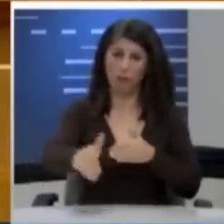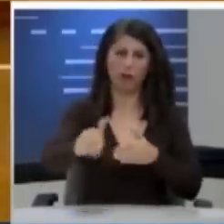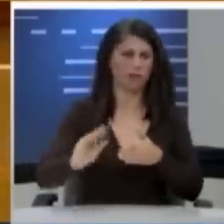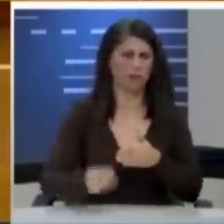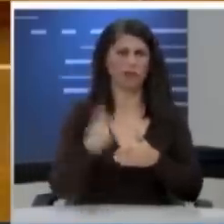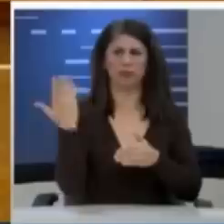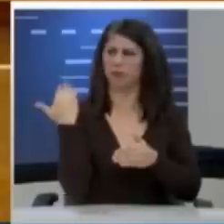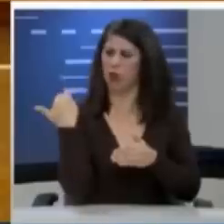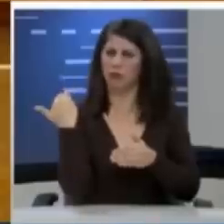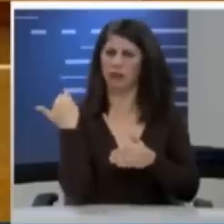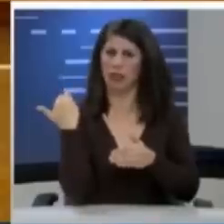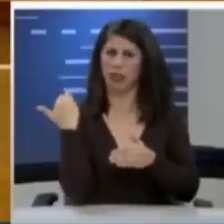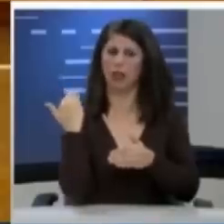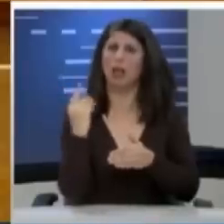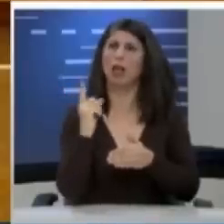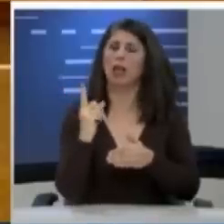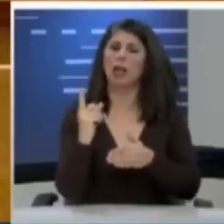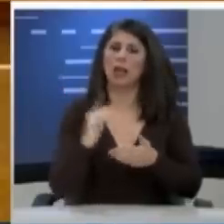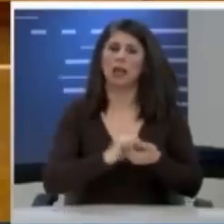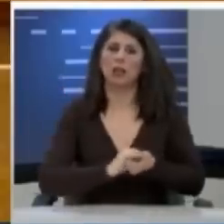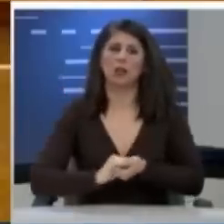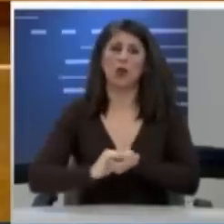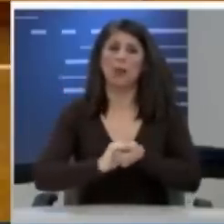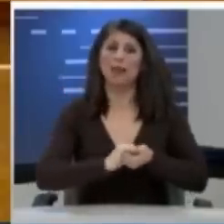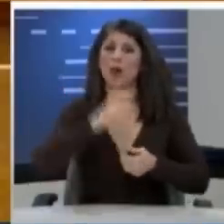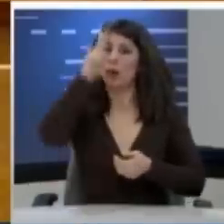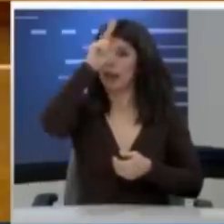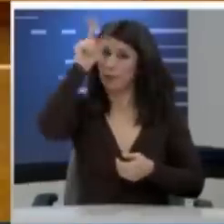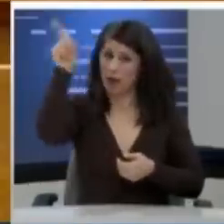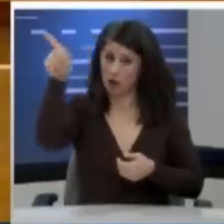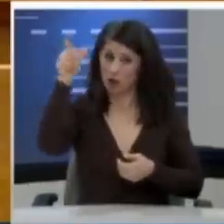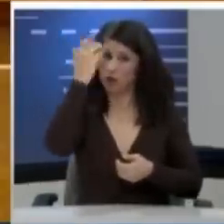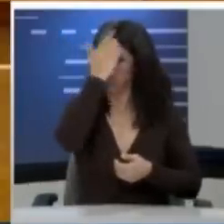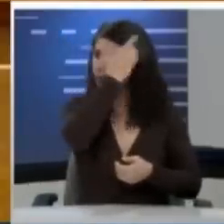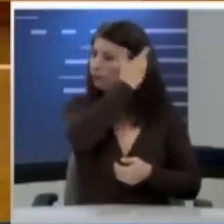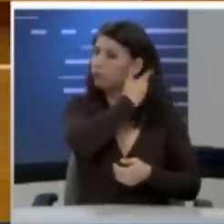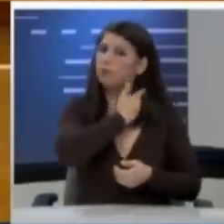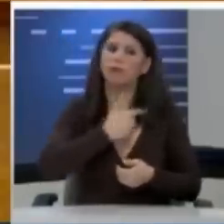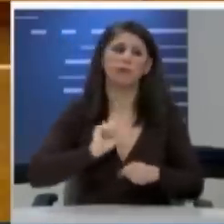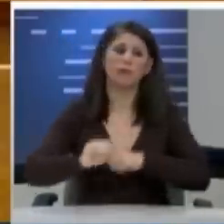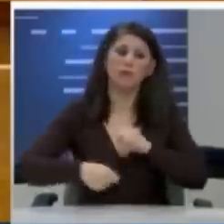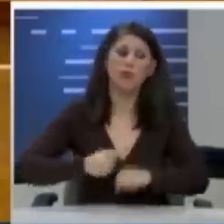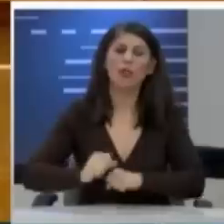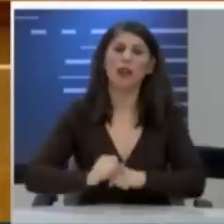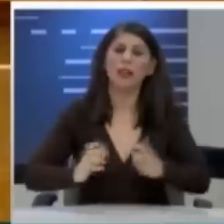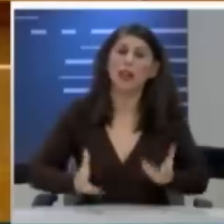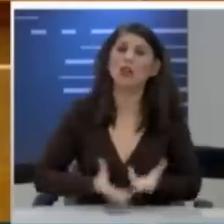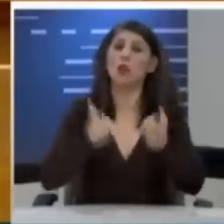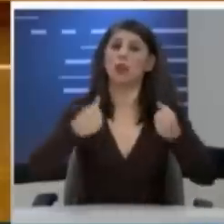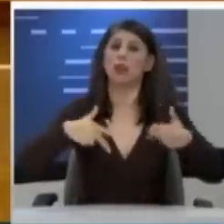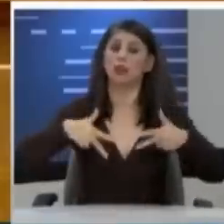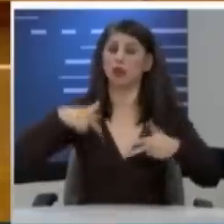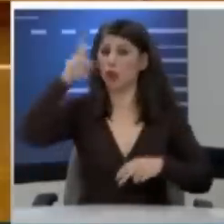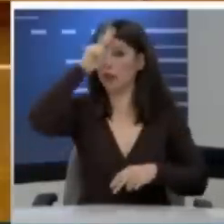εμφανίστηκε προσφάτως και ένα σωματείο Γερμανών, το οποίο δρά για να γλιτώσει το γερμανικό κράτος από